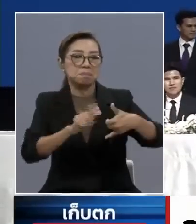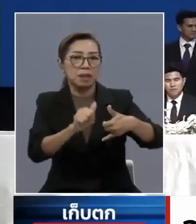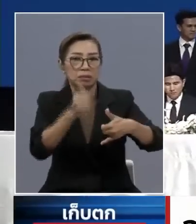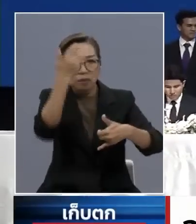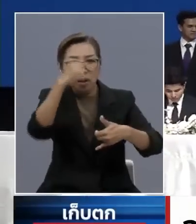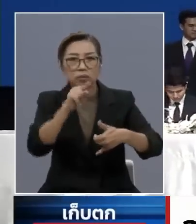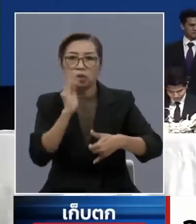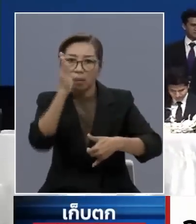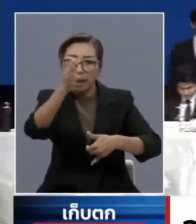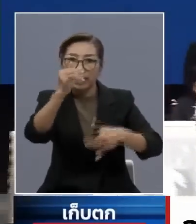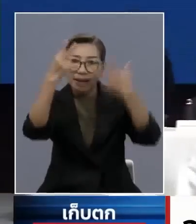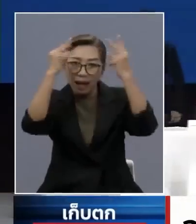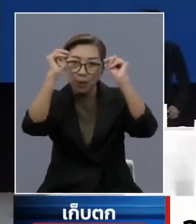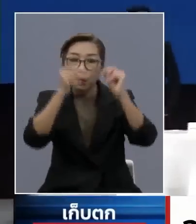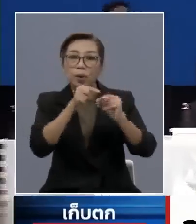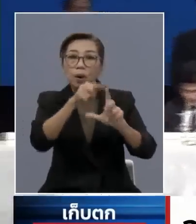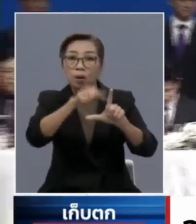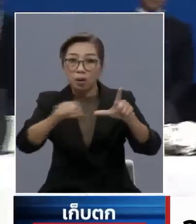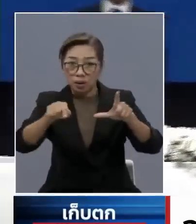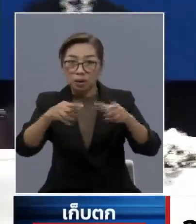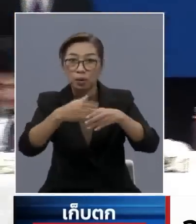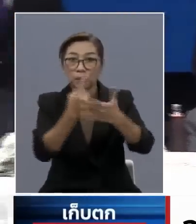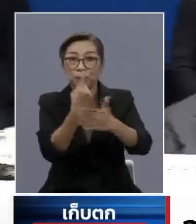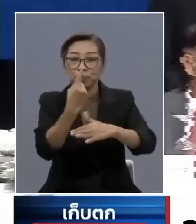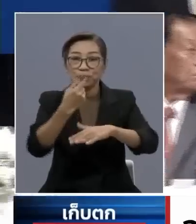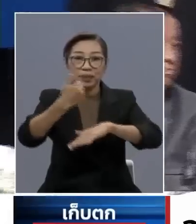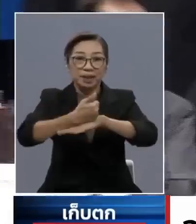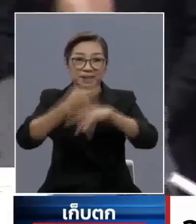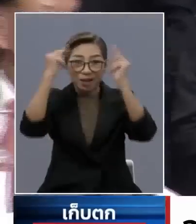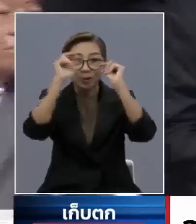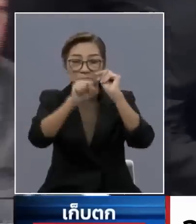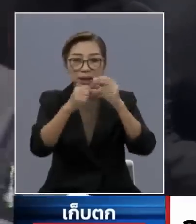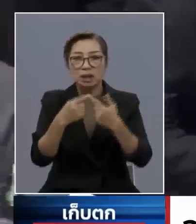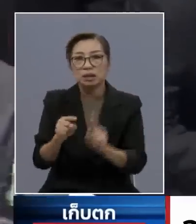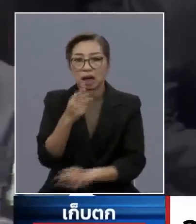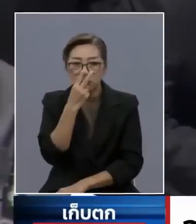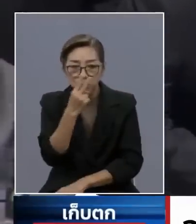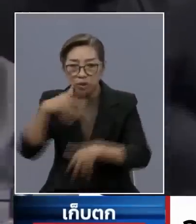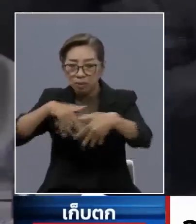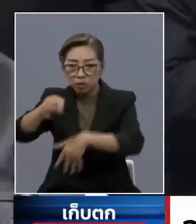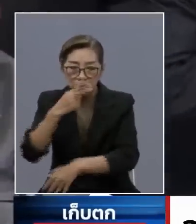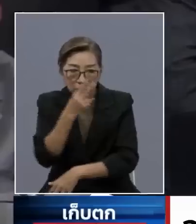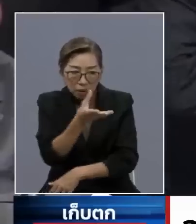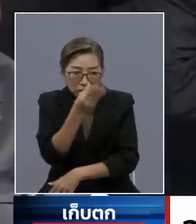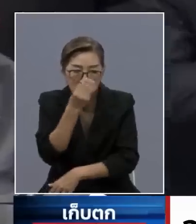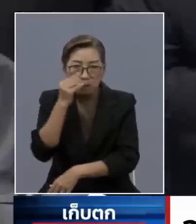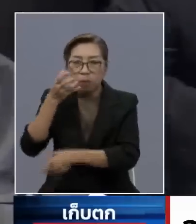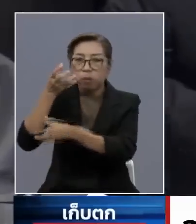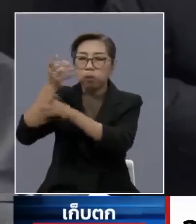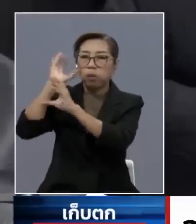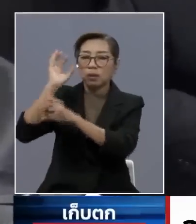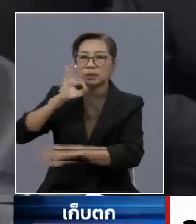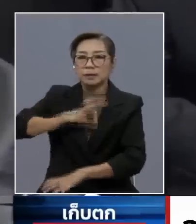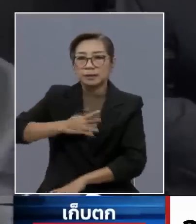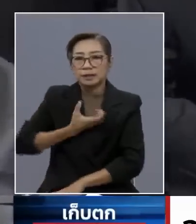กรัฐมนตรีคนต่อไปจากพรรคก้าวไกลแต่ว่ากันว่าซีนที่กินใจแล้วชวนคนย้อนอดีตอันขมขื่นได้มากที่สุดก็